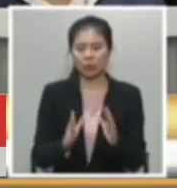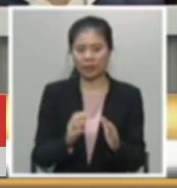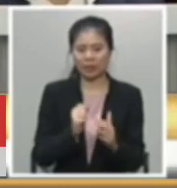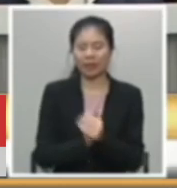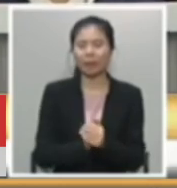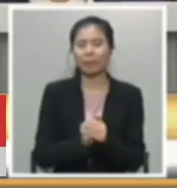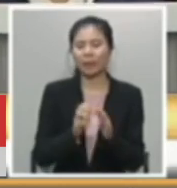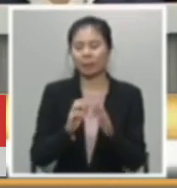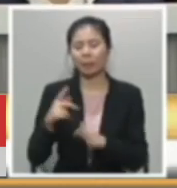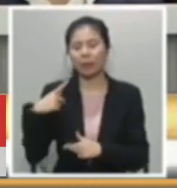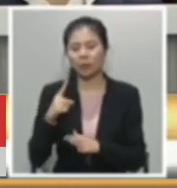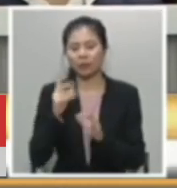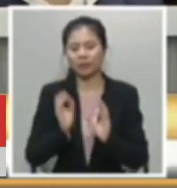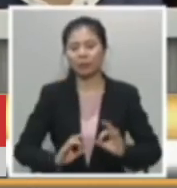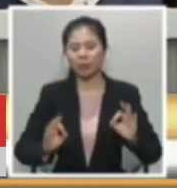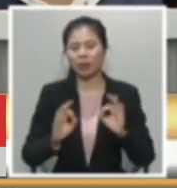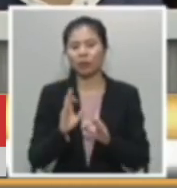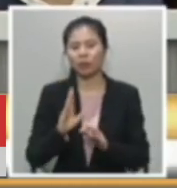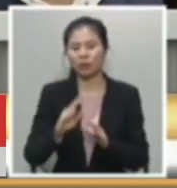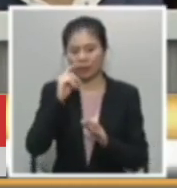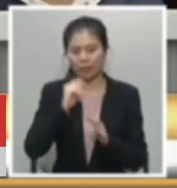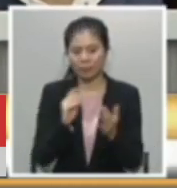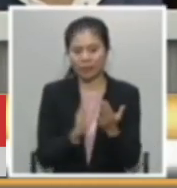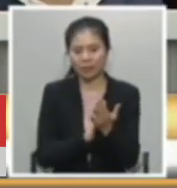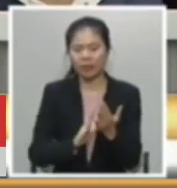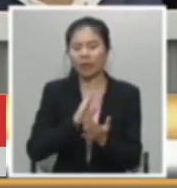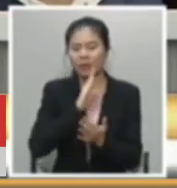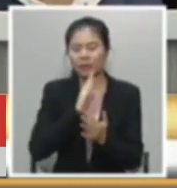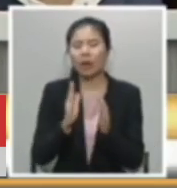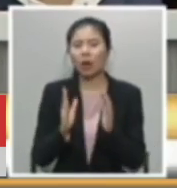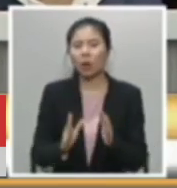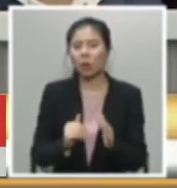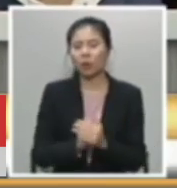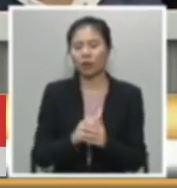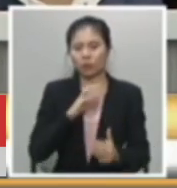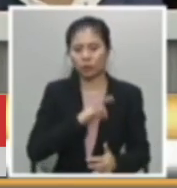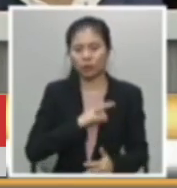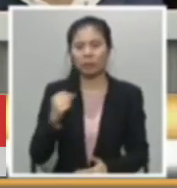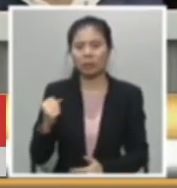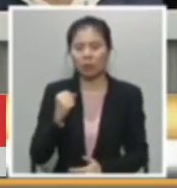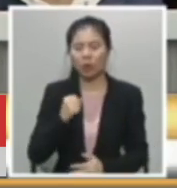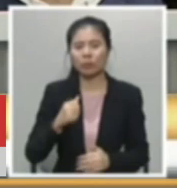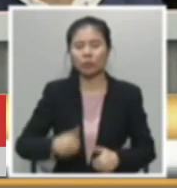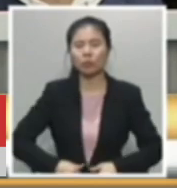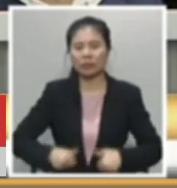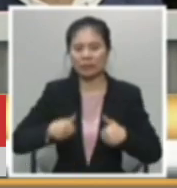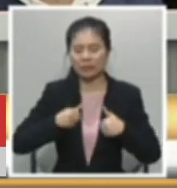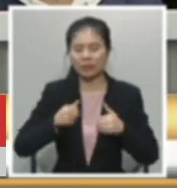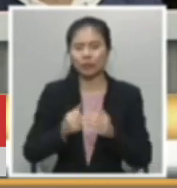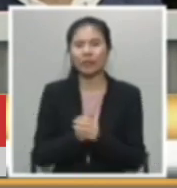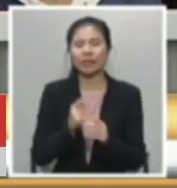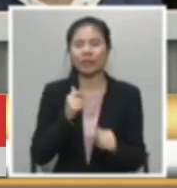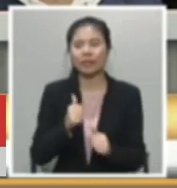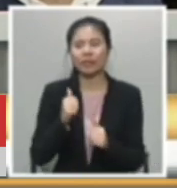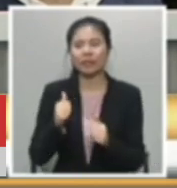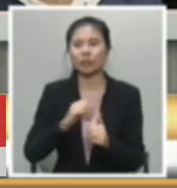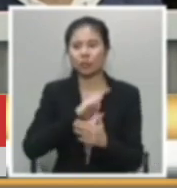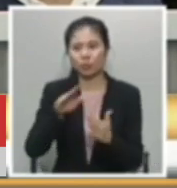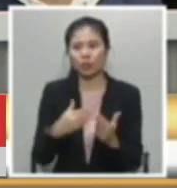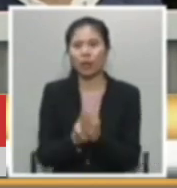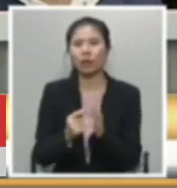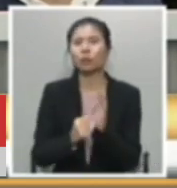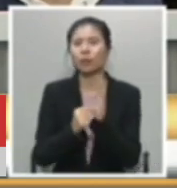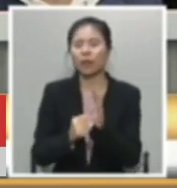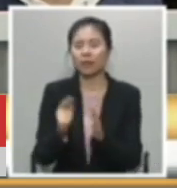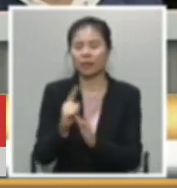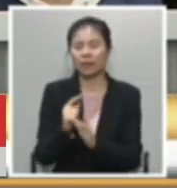ศถ้าคนมีความสุขมีความมั่นคงในการดำรงชีวิตในทุกๆด้านเช่นด้าน